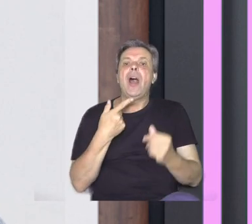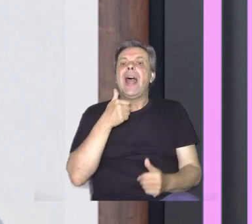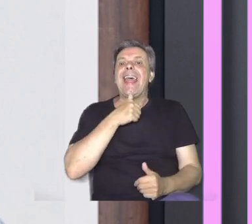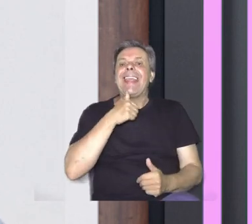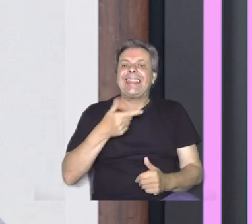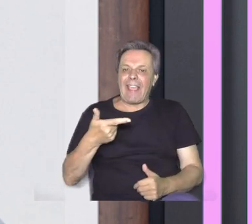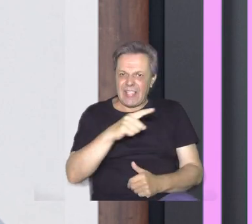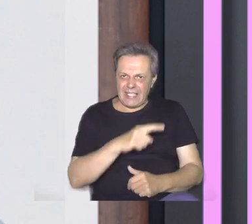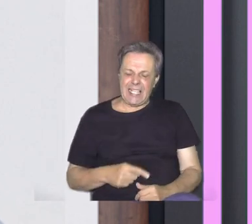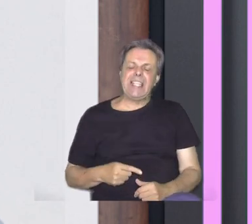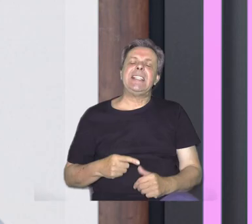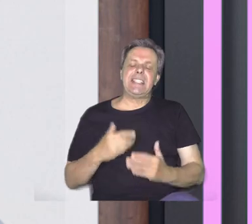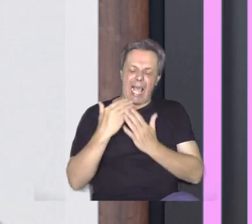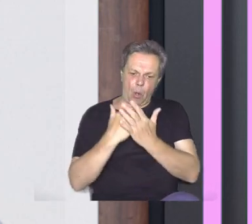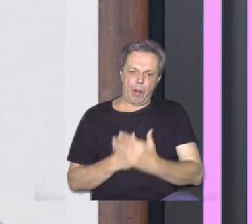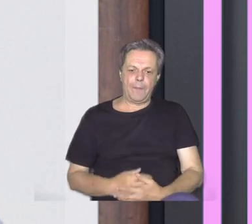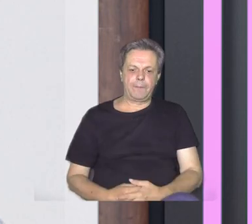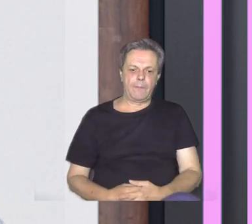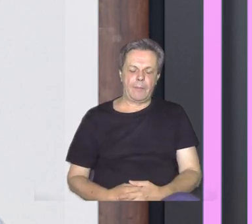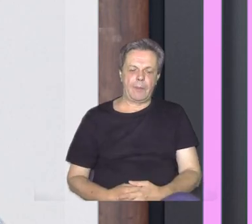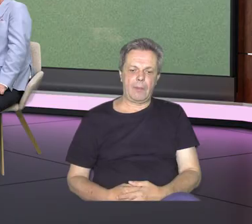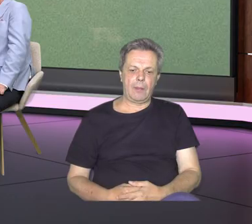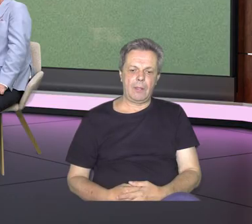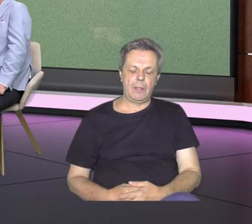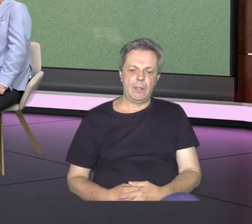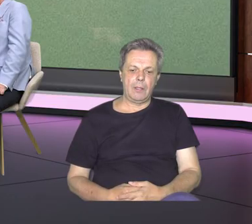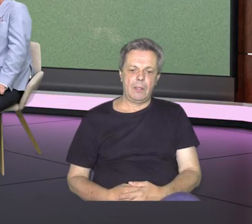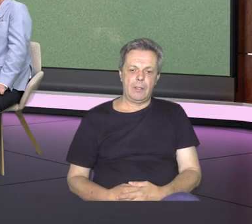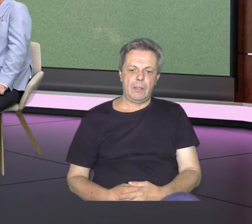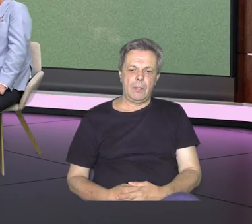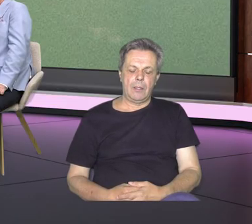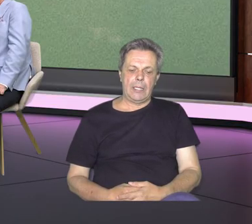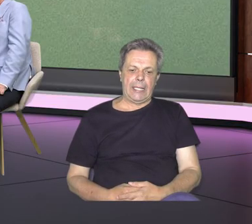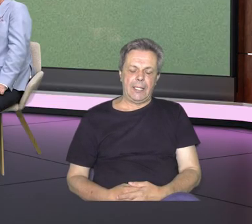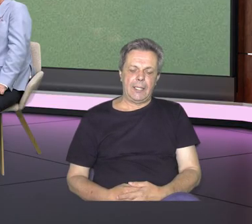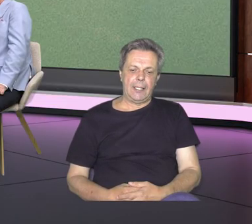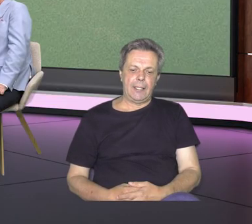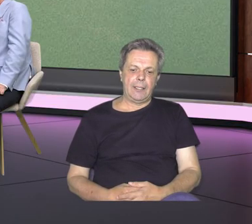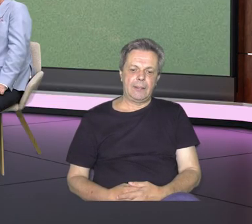devizama, takozvani devizni zakon. Ej, i sada